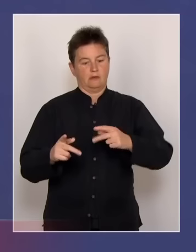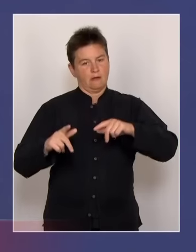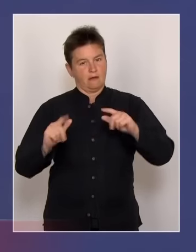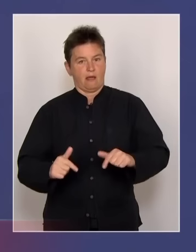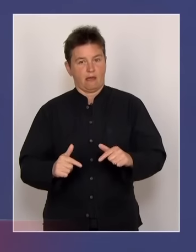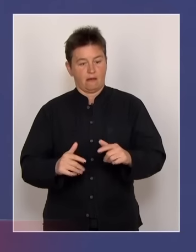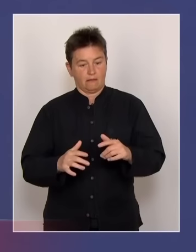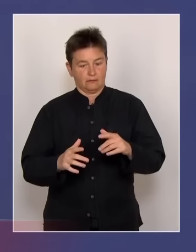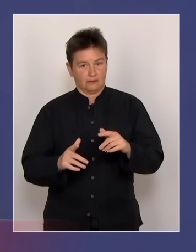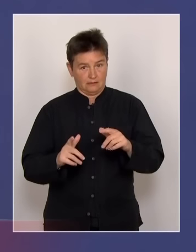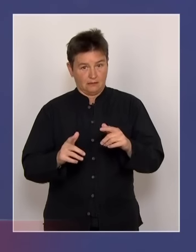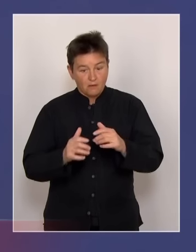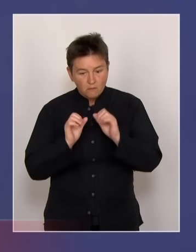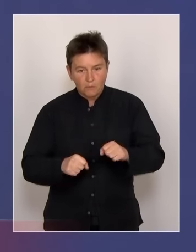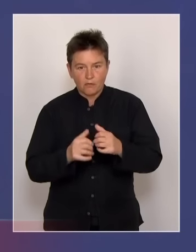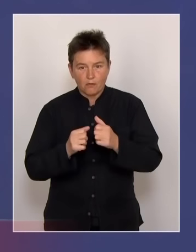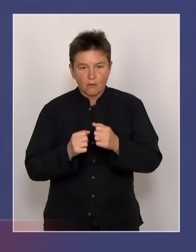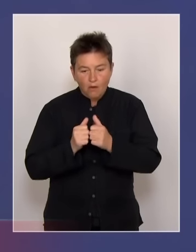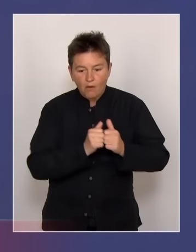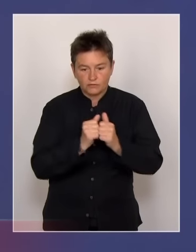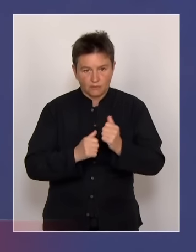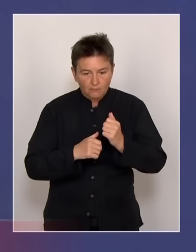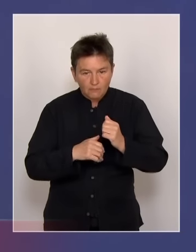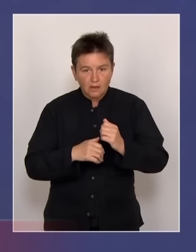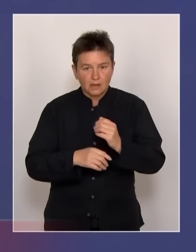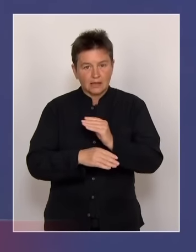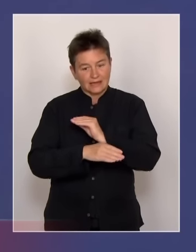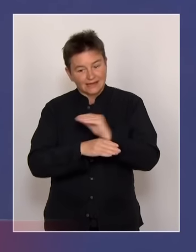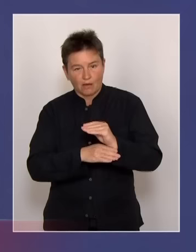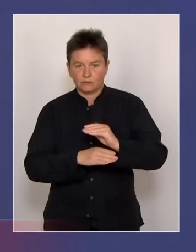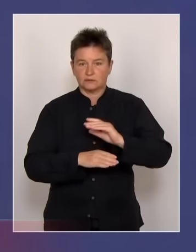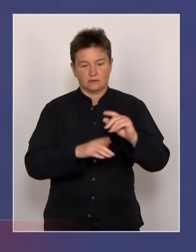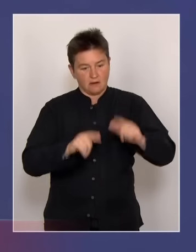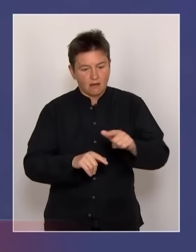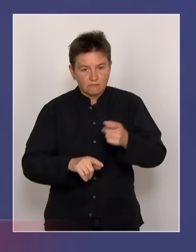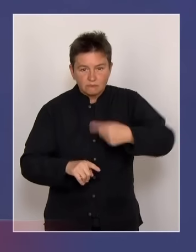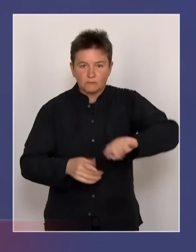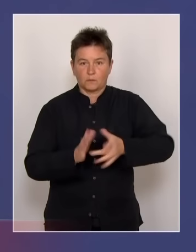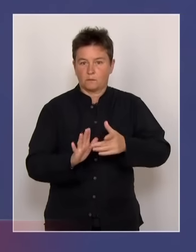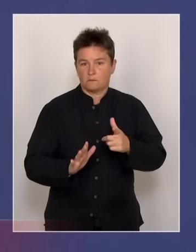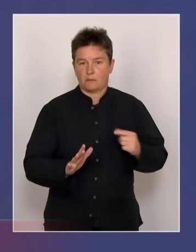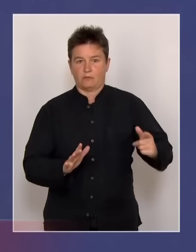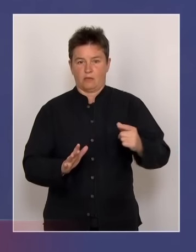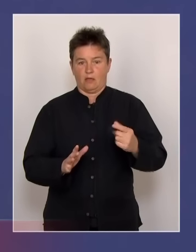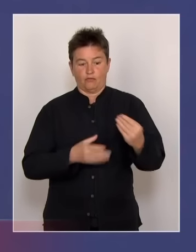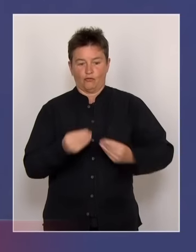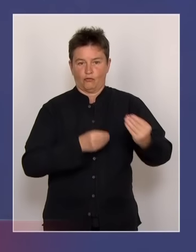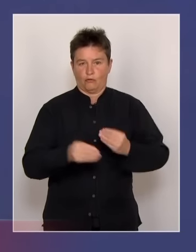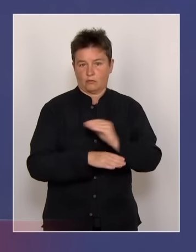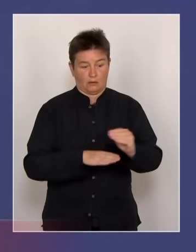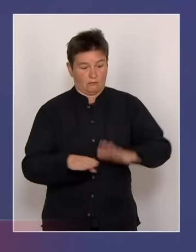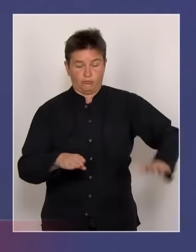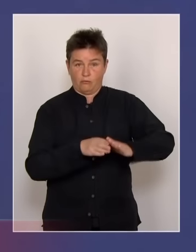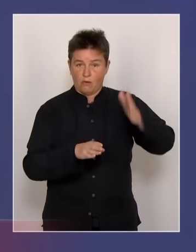pourrons bâtir les garanties de sécurité qu'attendent tous nos partenaires partout en Europe